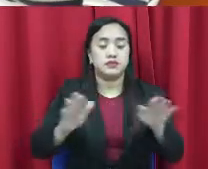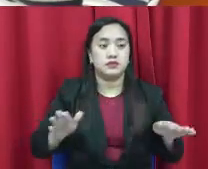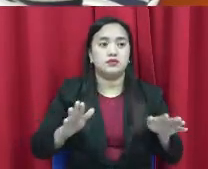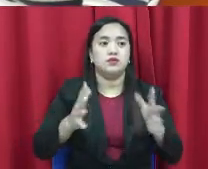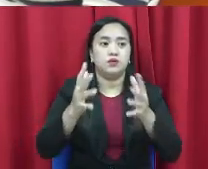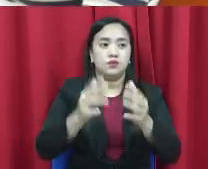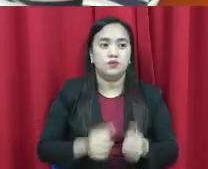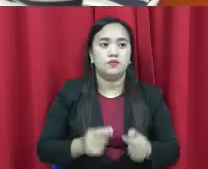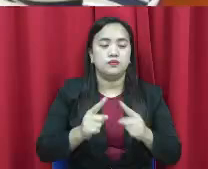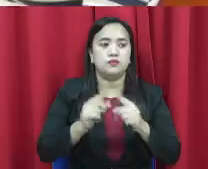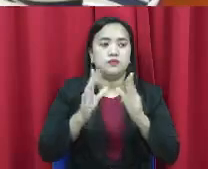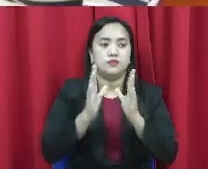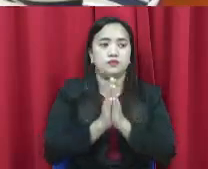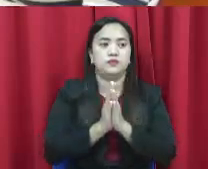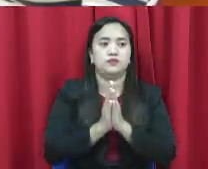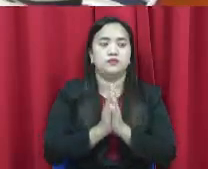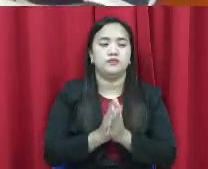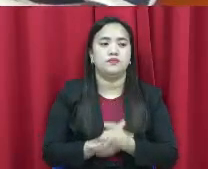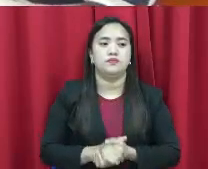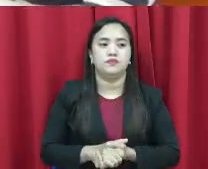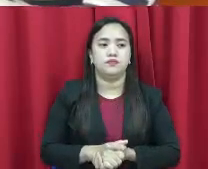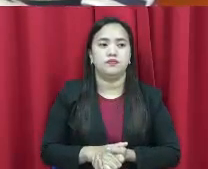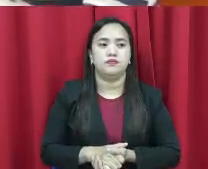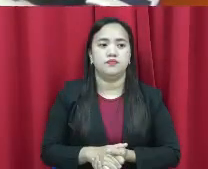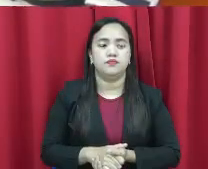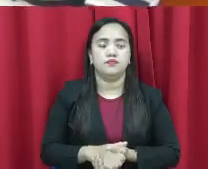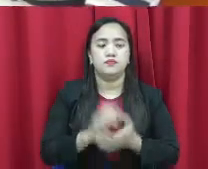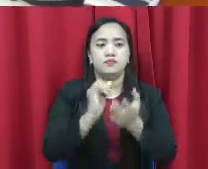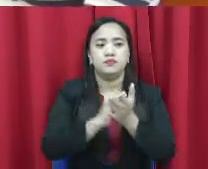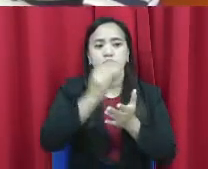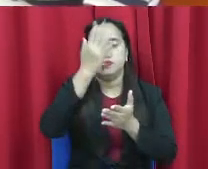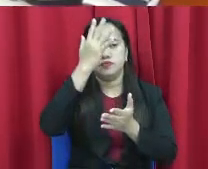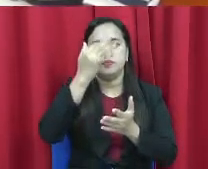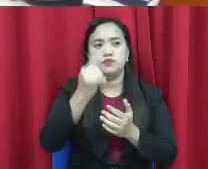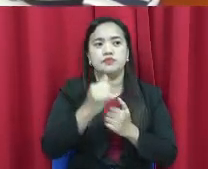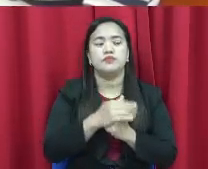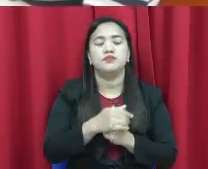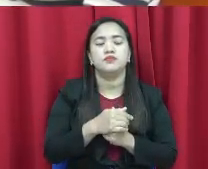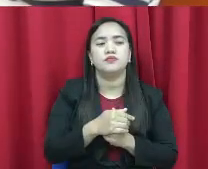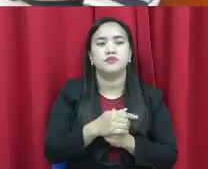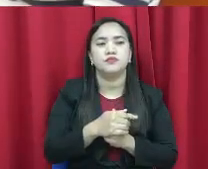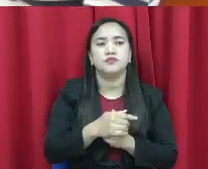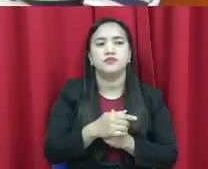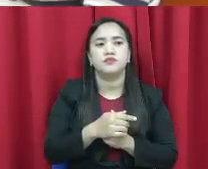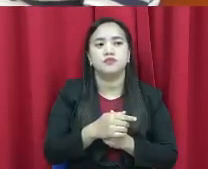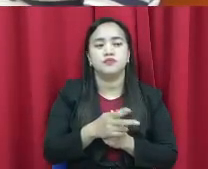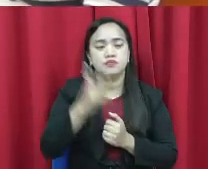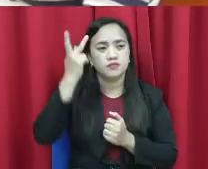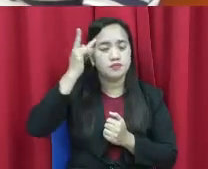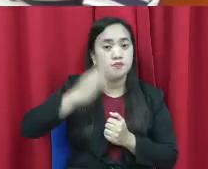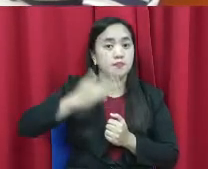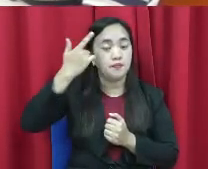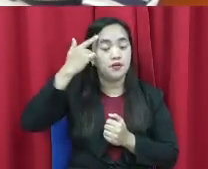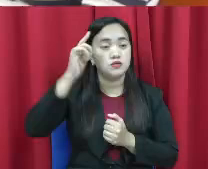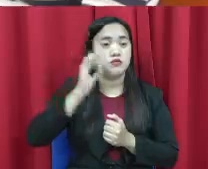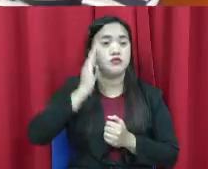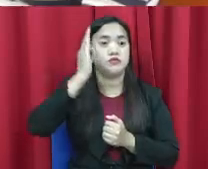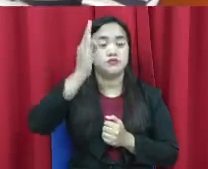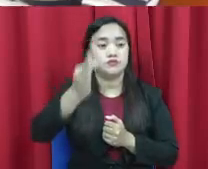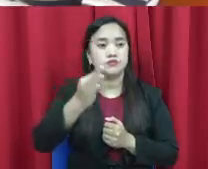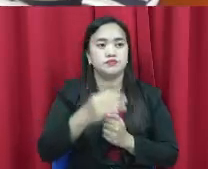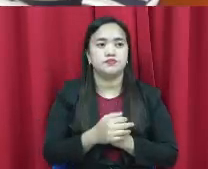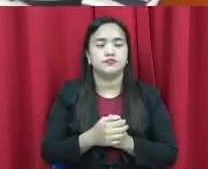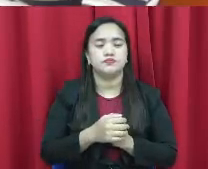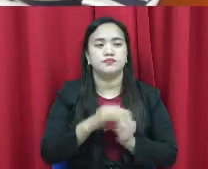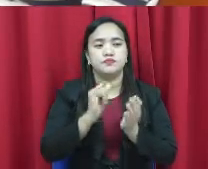pinag-pray ko talaga yung baby mga boys talaga kaya ah Talaga Ano po sabi ko magiging Pastor sila and Ibinigay po